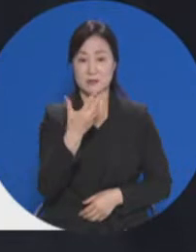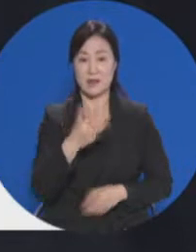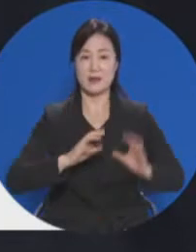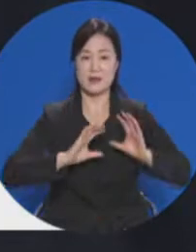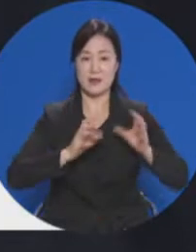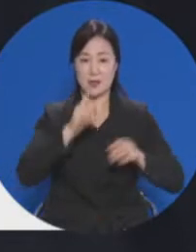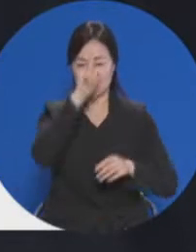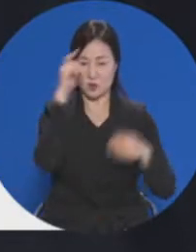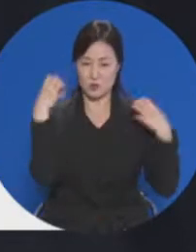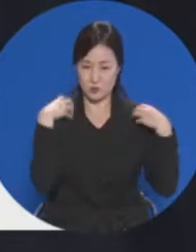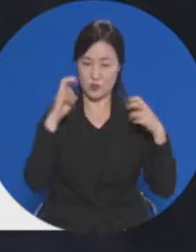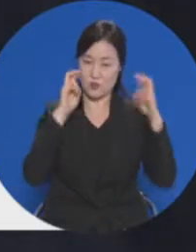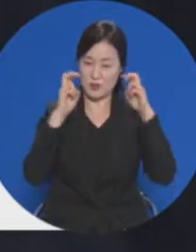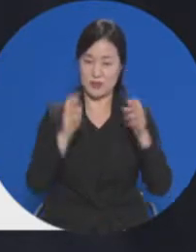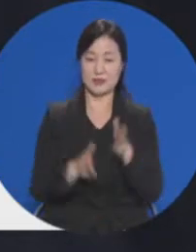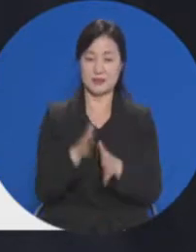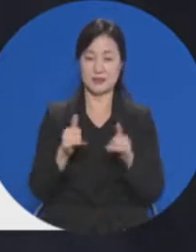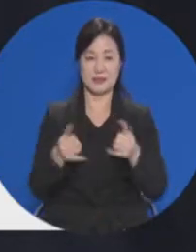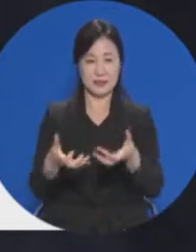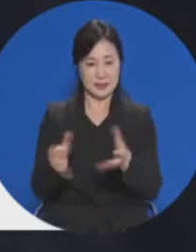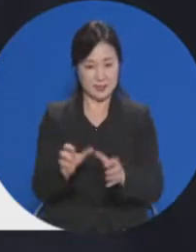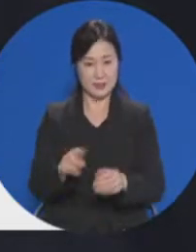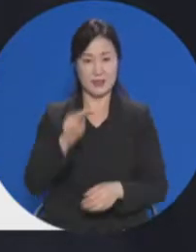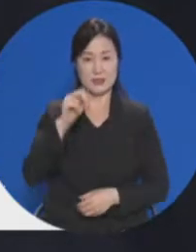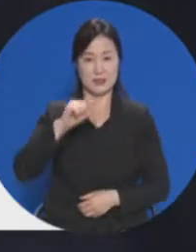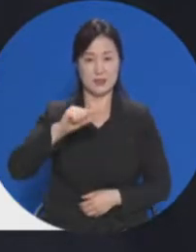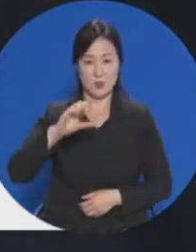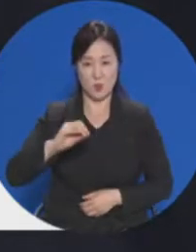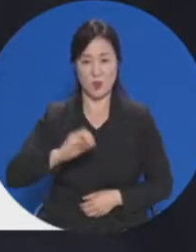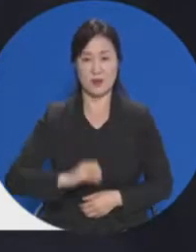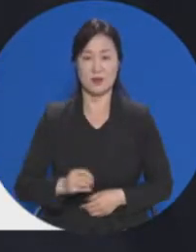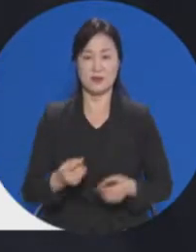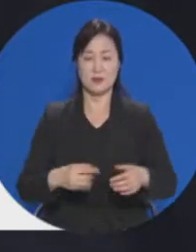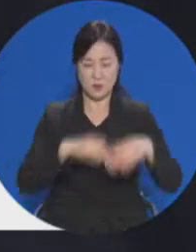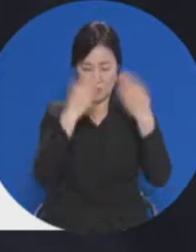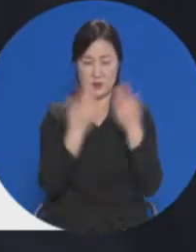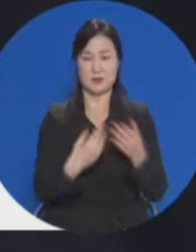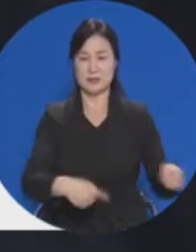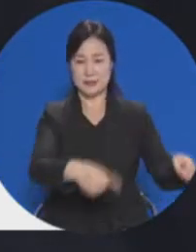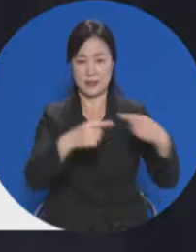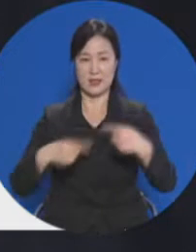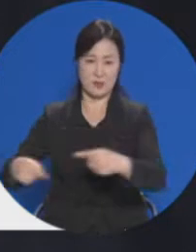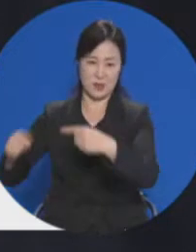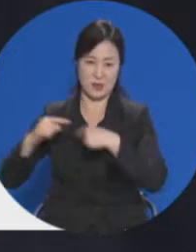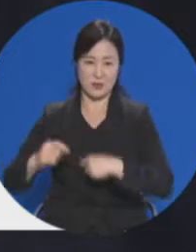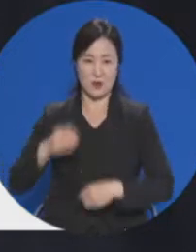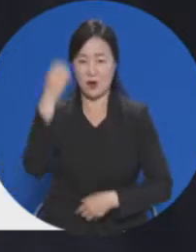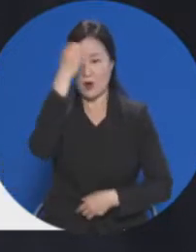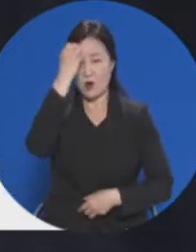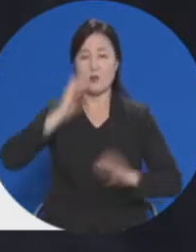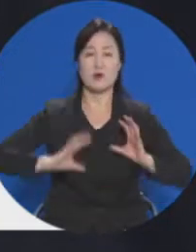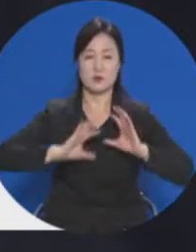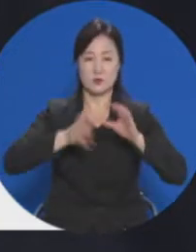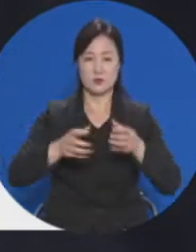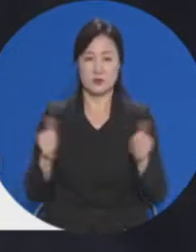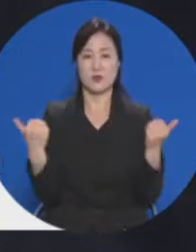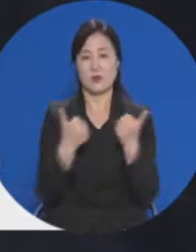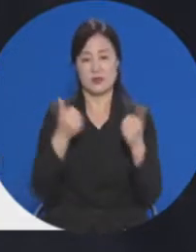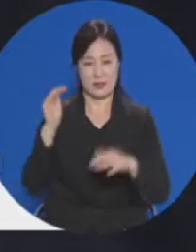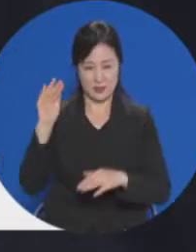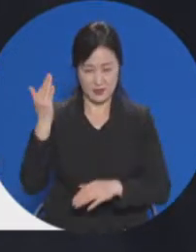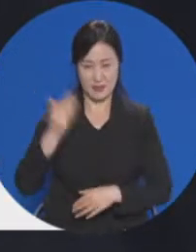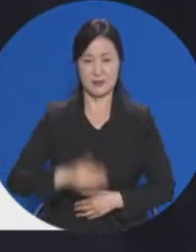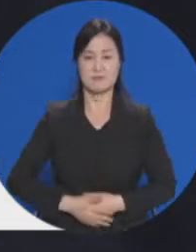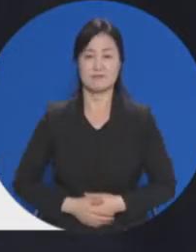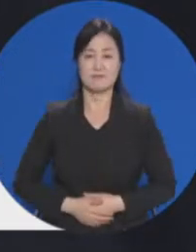정부, 그리고 기업, 그리고 시민단체, NGO 이렇게 다 함께 참여하는 그런 매머드